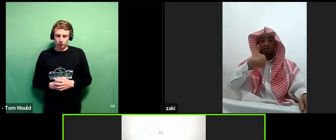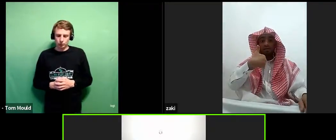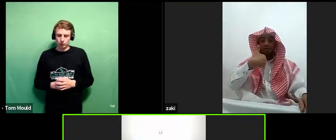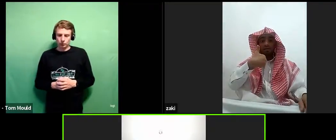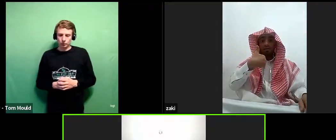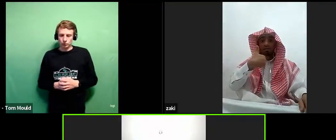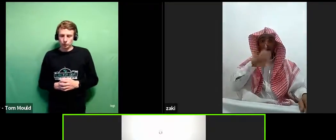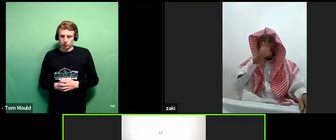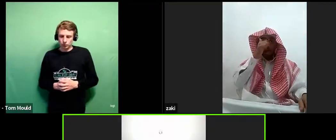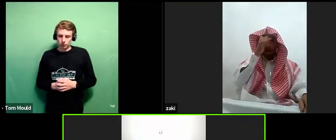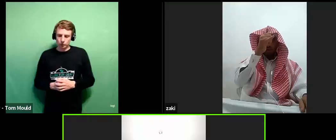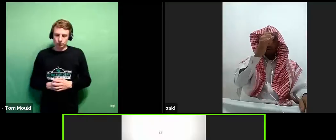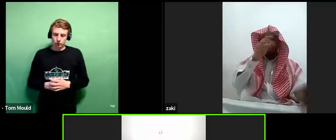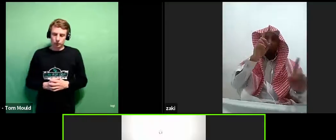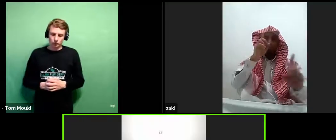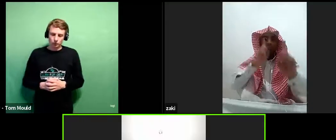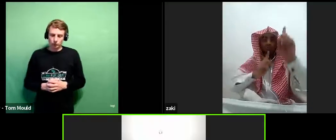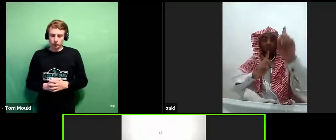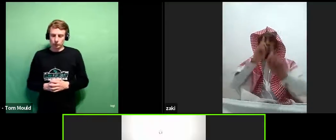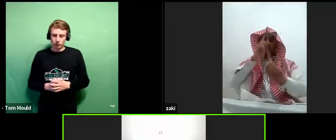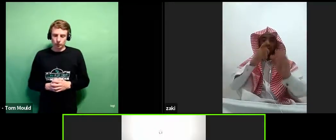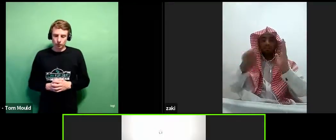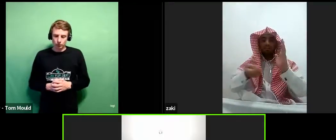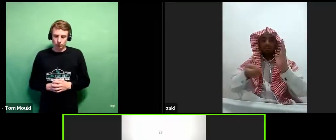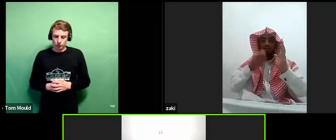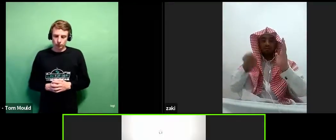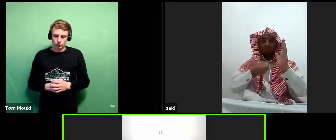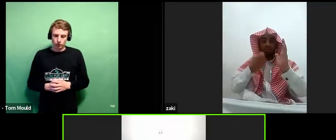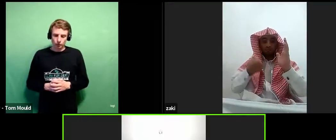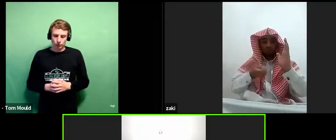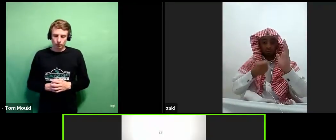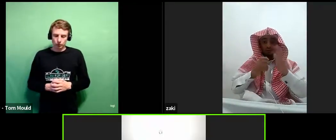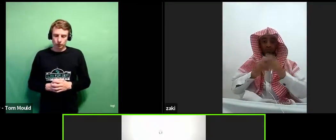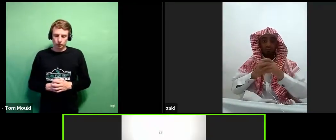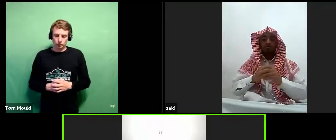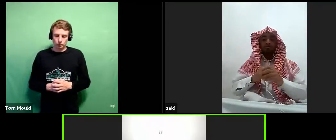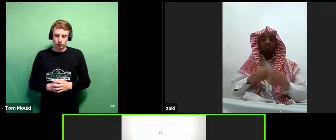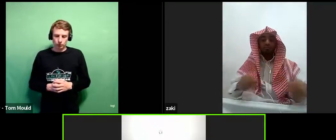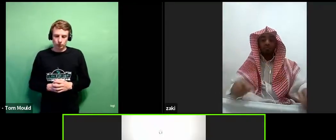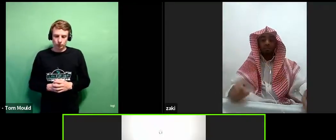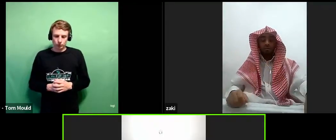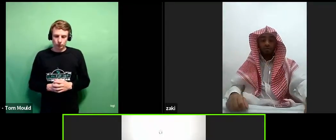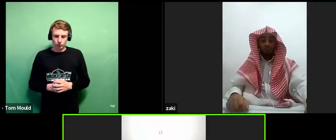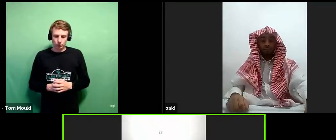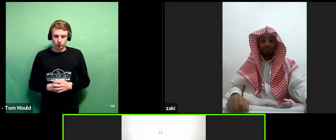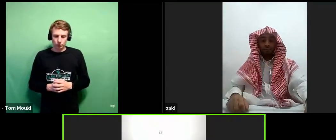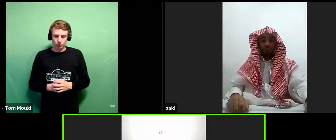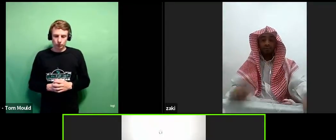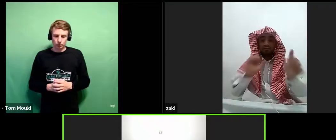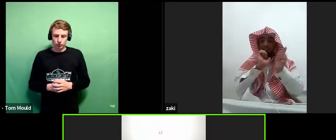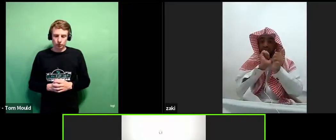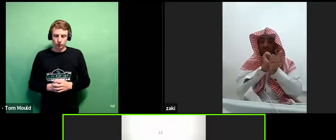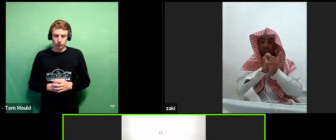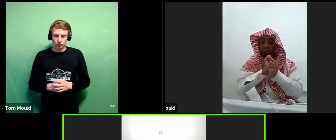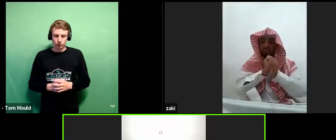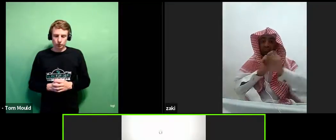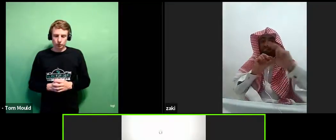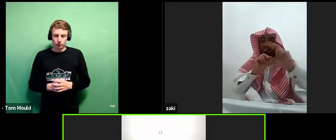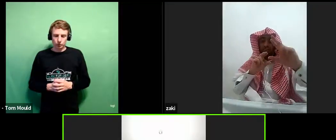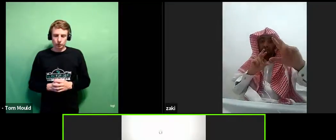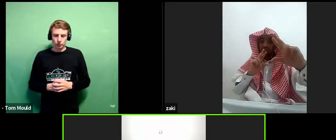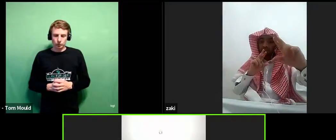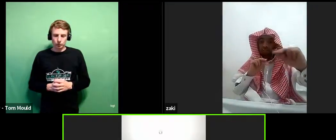الحر بالحر والعبد بالعبد والأنثى